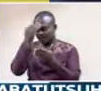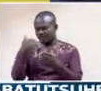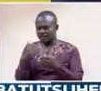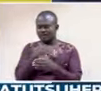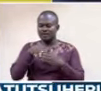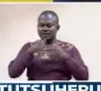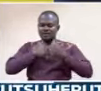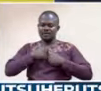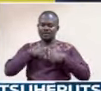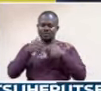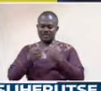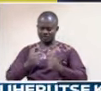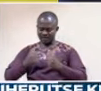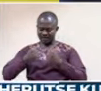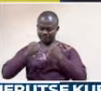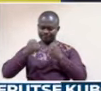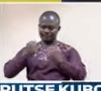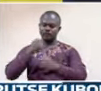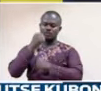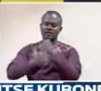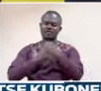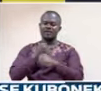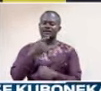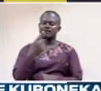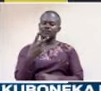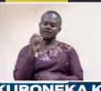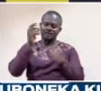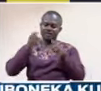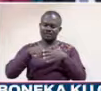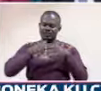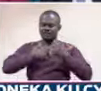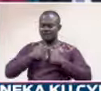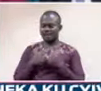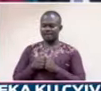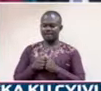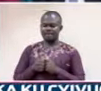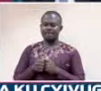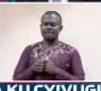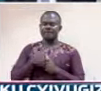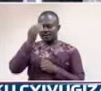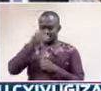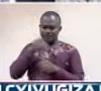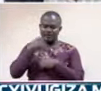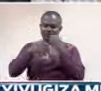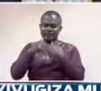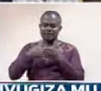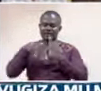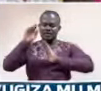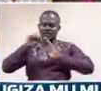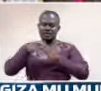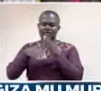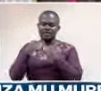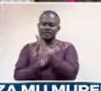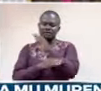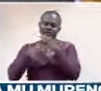y'u Rwanda imaze kuba ubukombe nyuma y'imyaka 120 igeze mu Rwanda. Kiliziya Gatolika ikomeje kugira uruhare mu kubaka igihugu